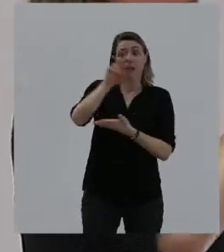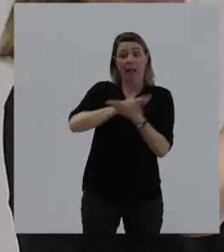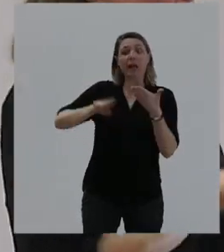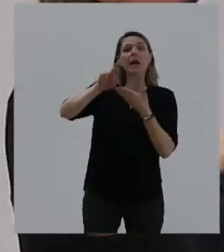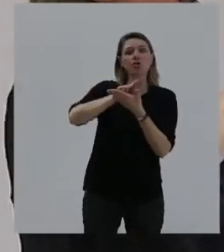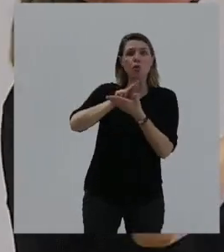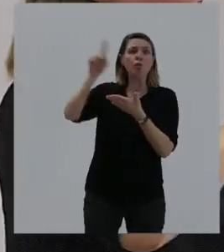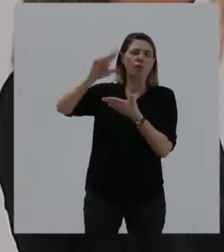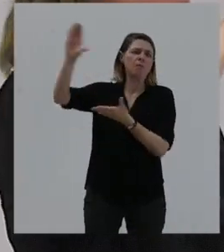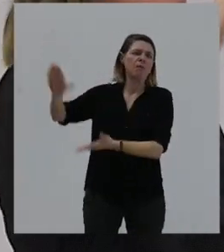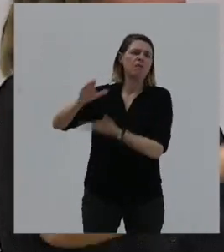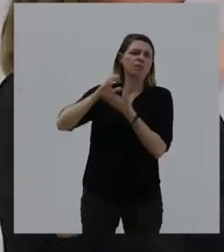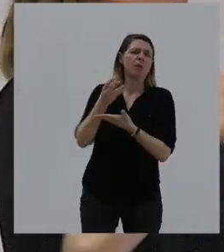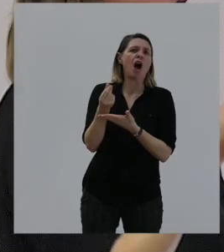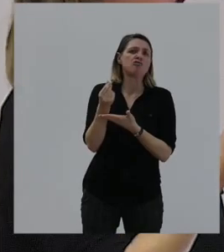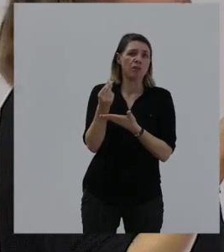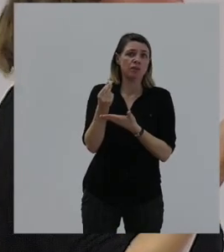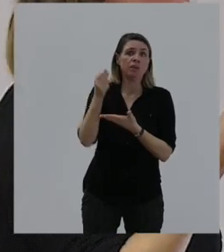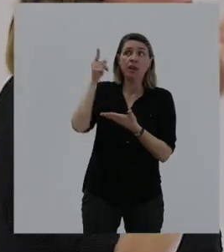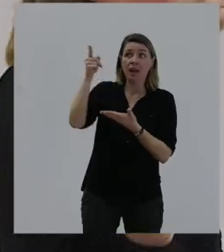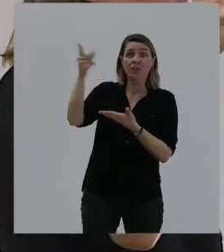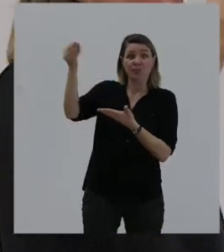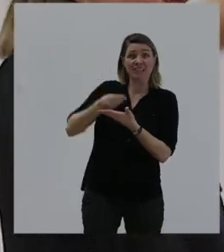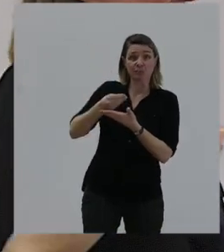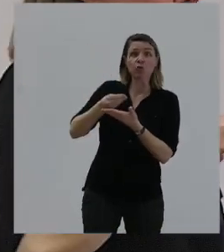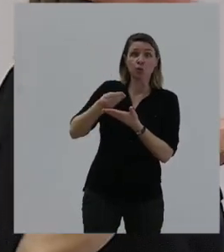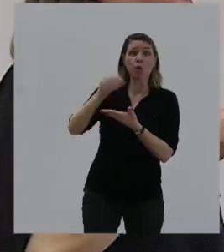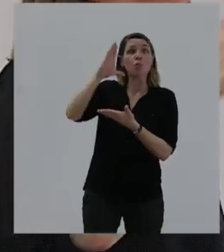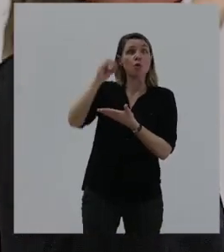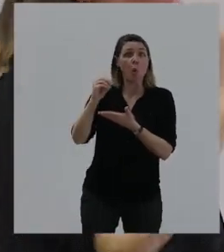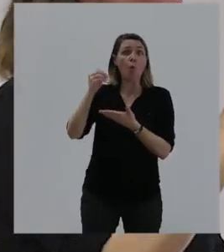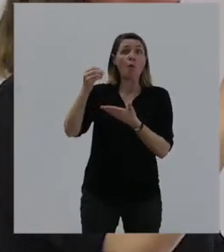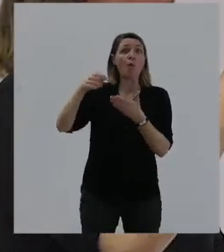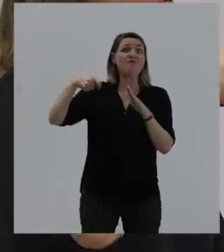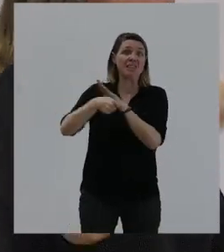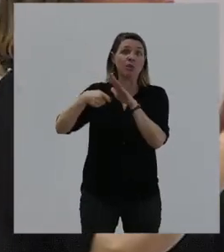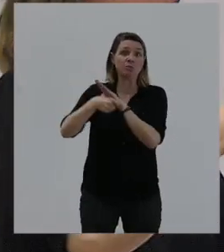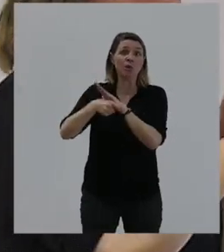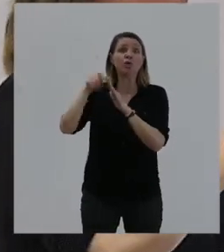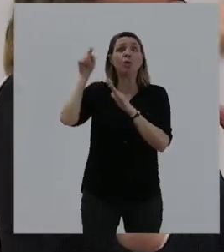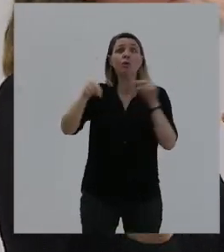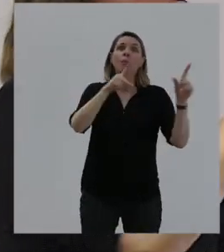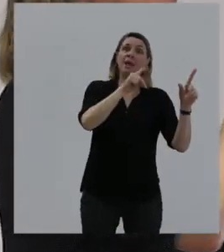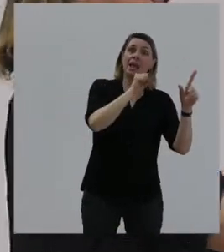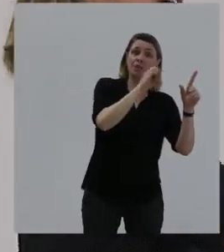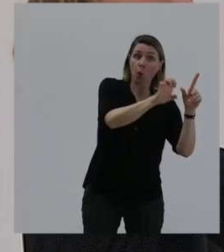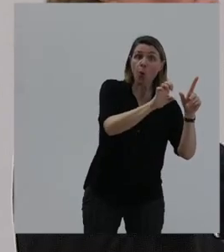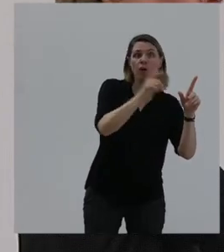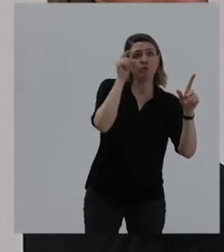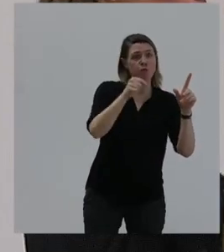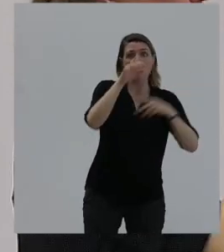de nos principaux bailleurs de fonds, s'apprête à changer son mode d'attribution, son mode de cofinancement. Donc nous devons remettre à plat la PSE, nous devons remettre à